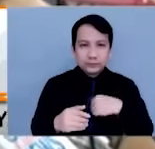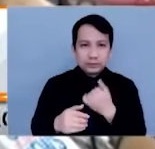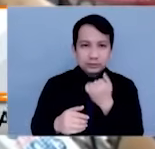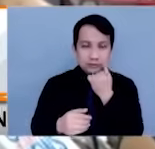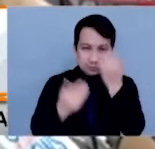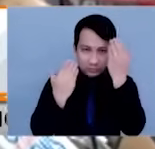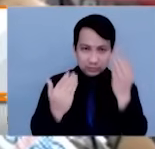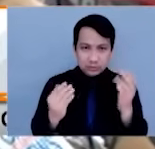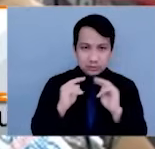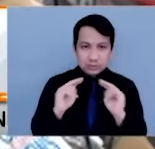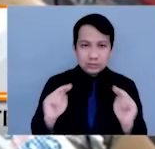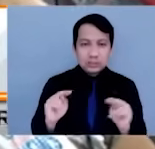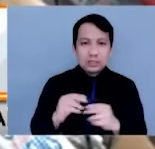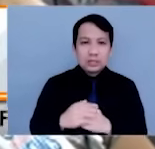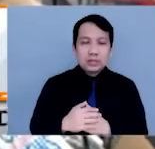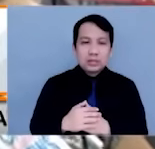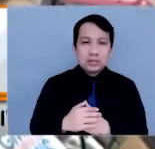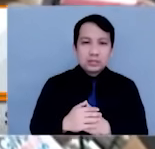think